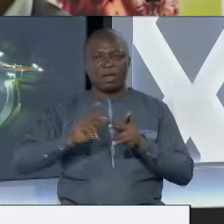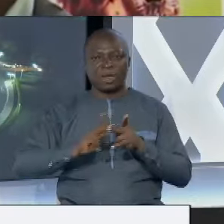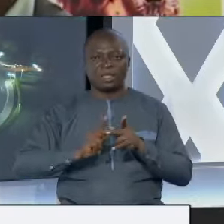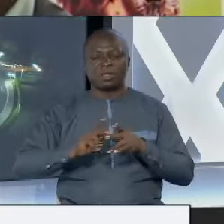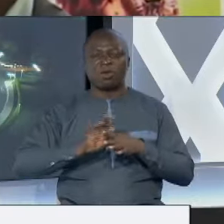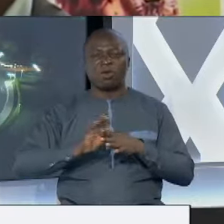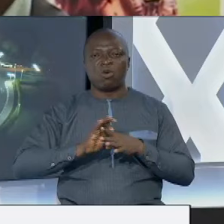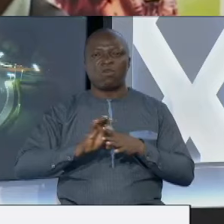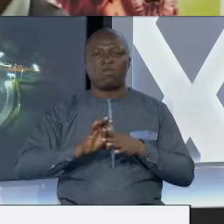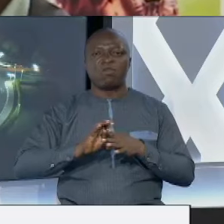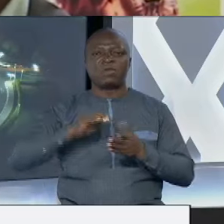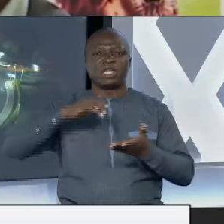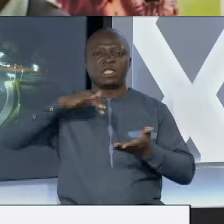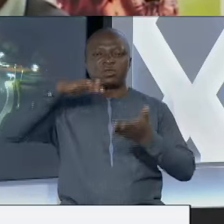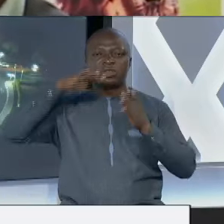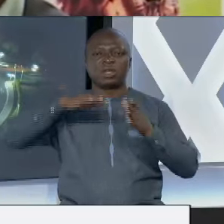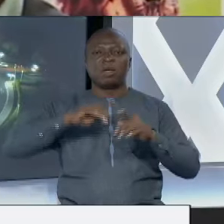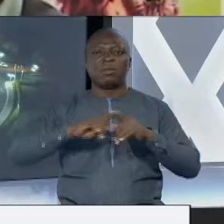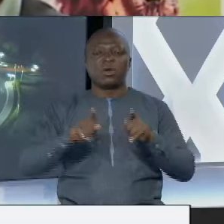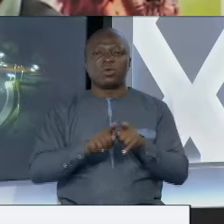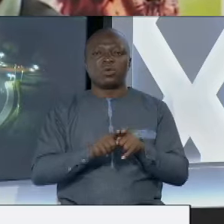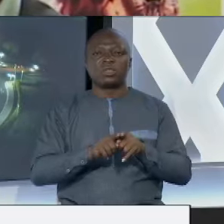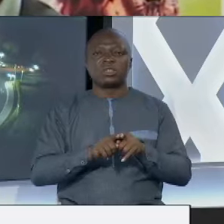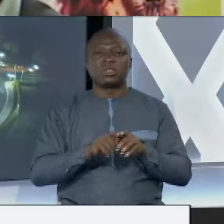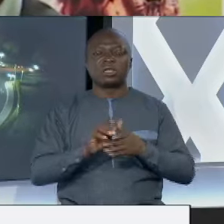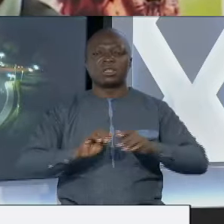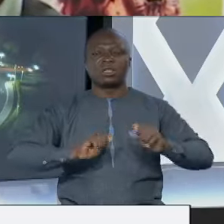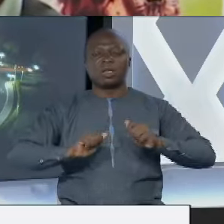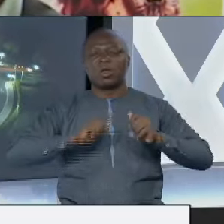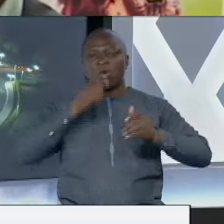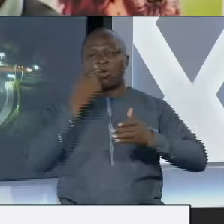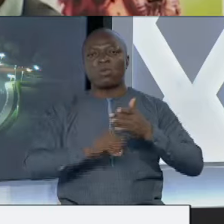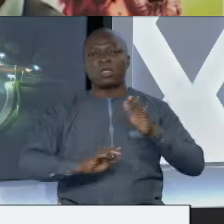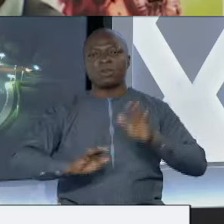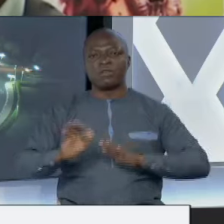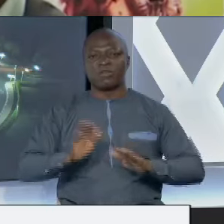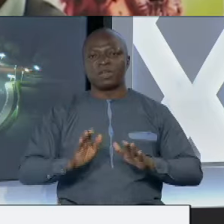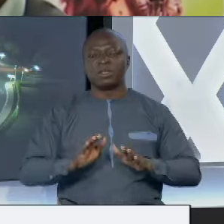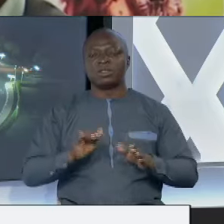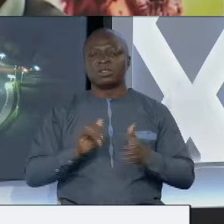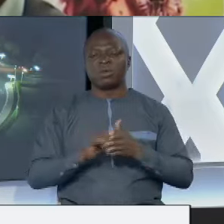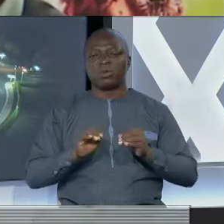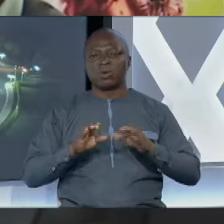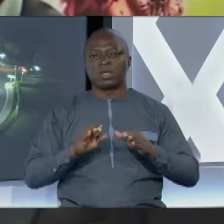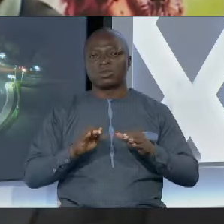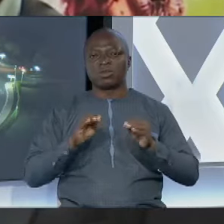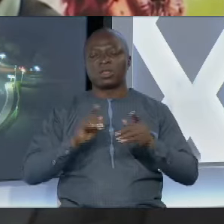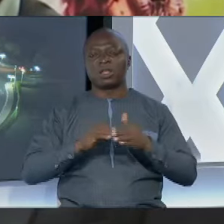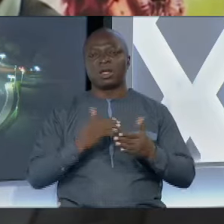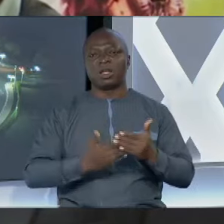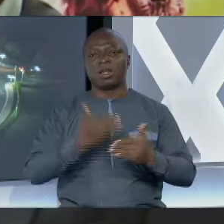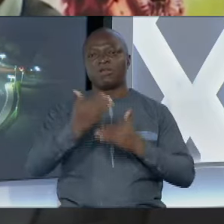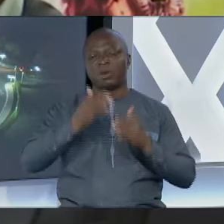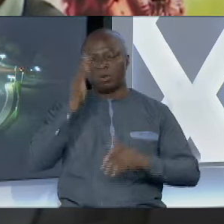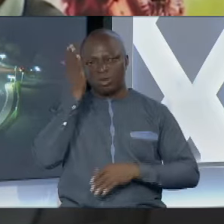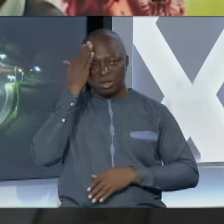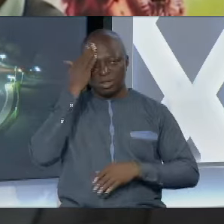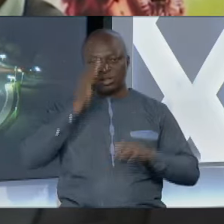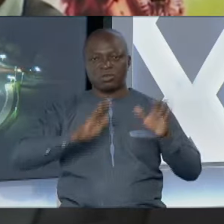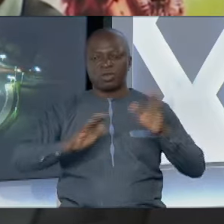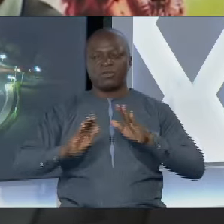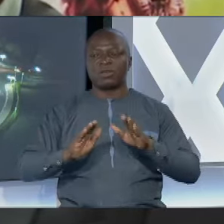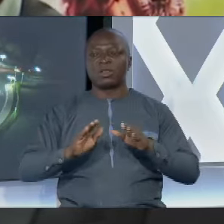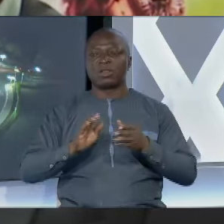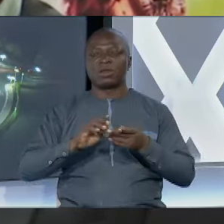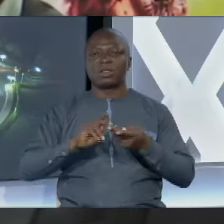forme des étudiants, mais ces étudiants, que savent-ils faire? Donc c'est une occasion de mettre en avant le savoir-faire d'un